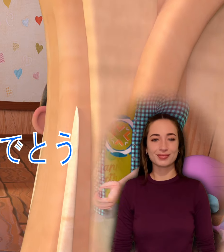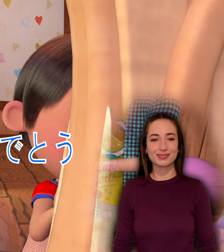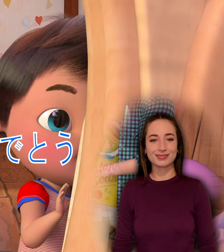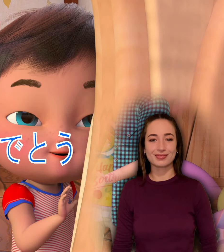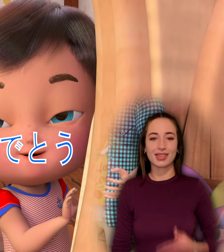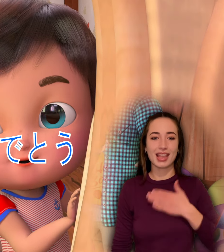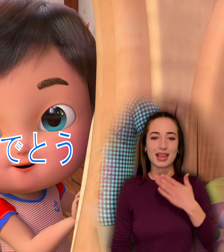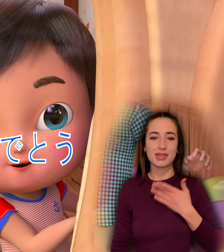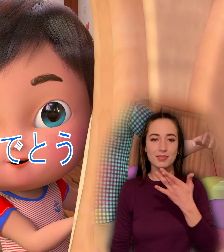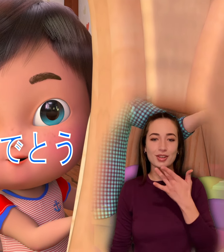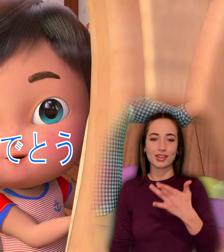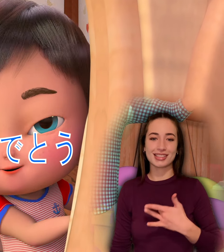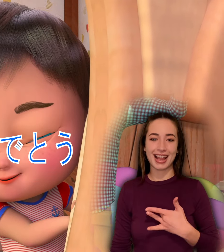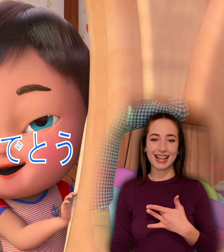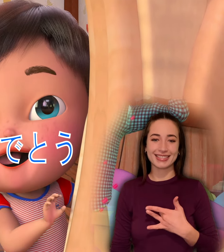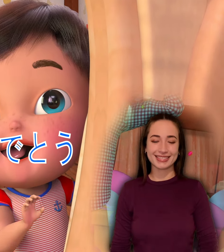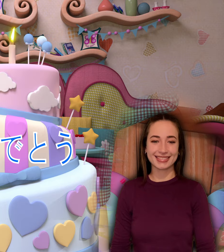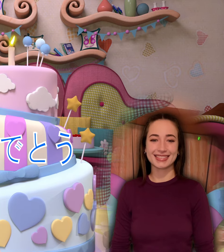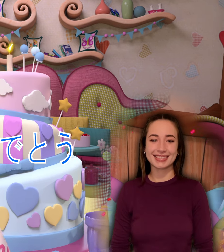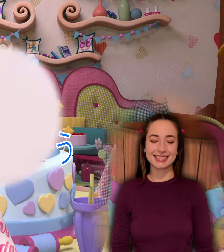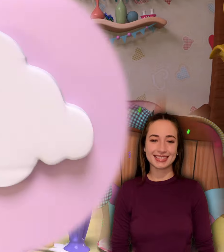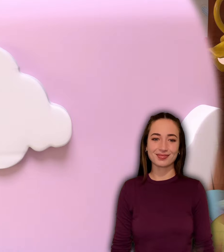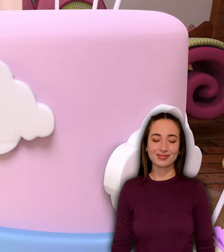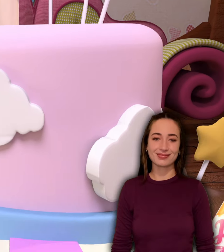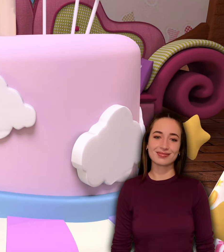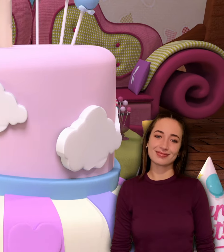ね誕生日おめでとう